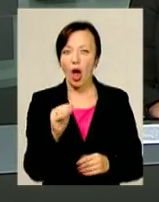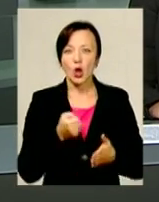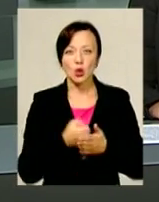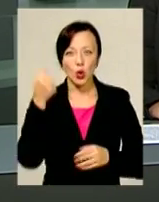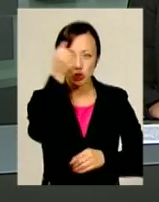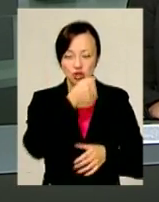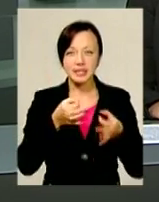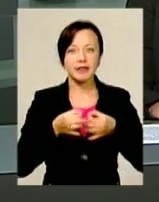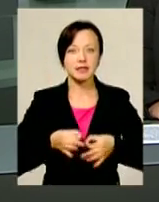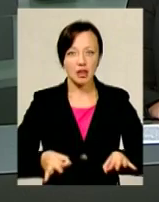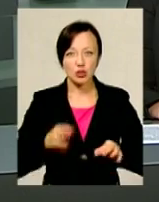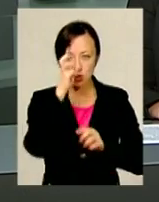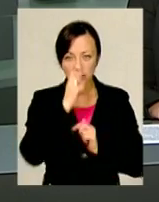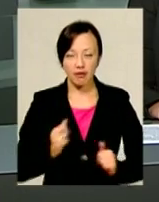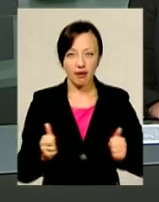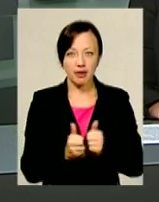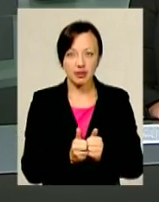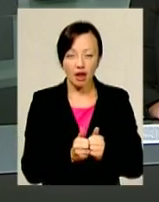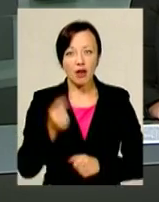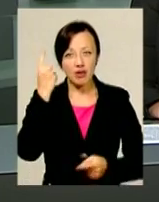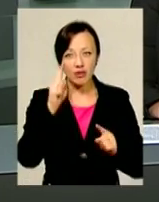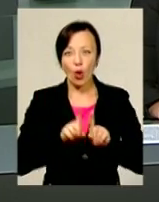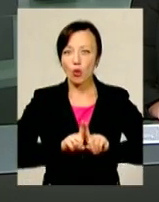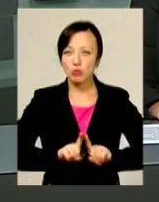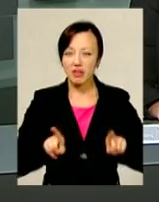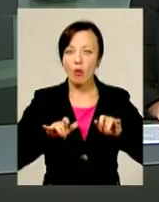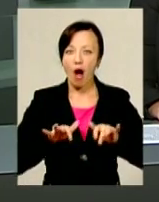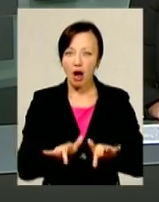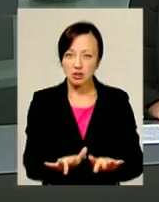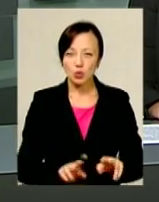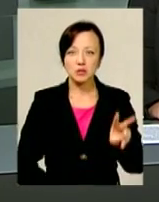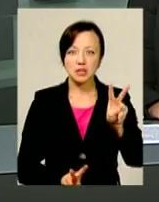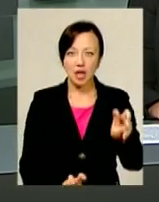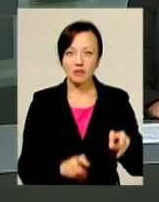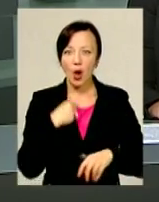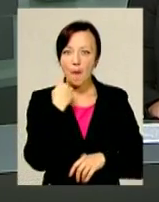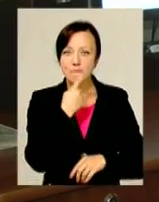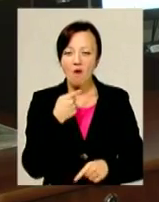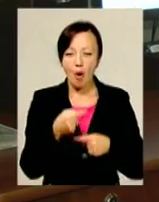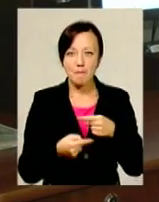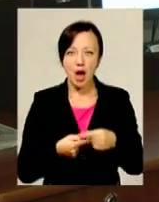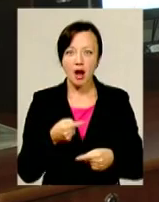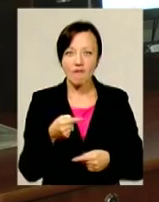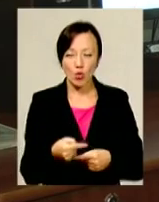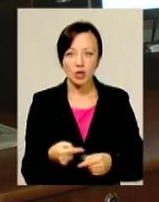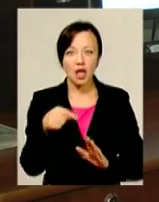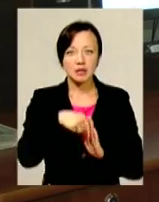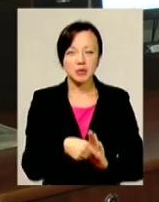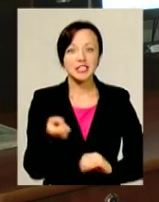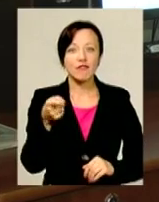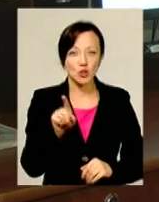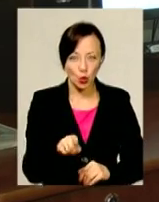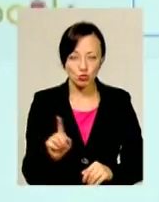річниці незалежності нашої країни волонтери вигадали особливу акцію із назвою «Мовомарафон». Її зміст в тому,